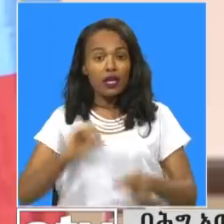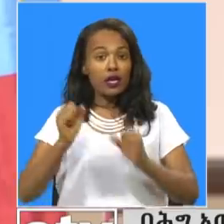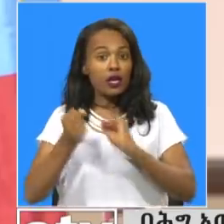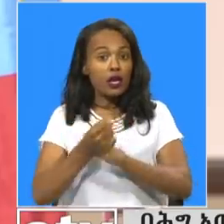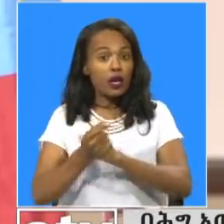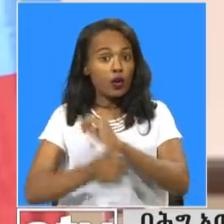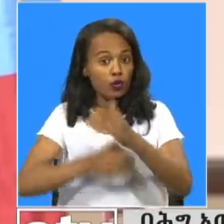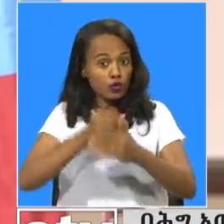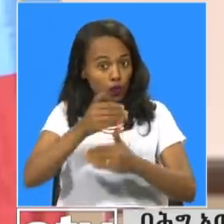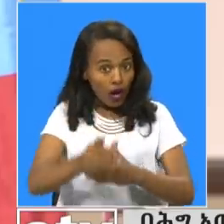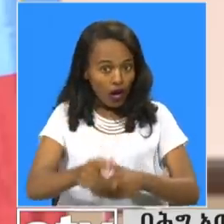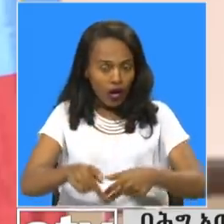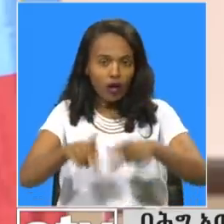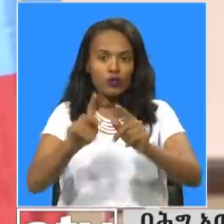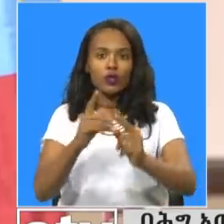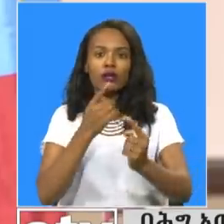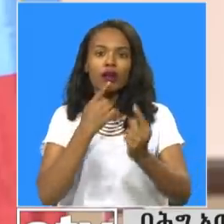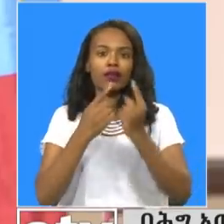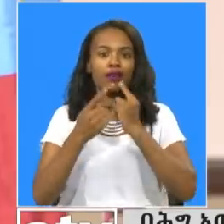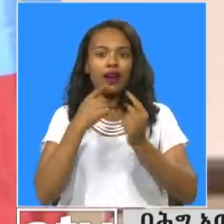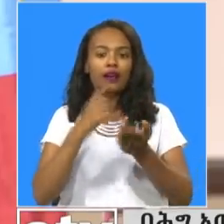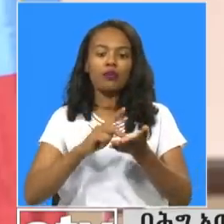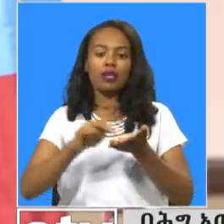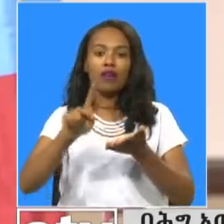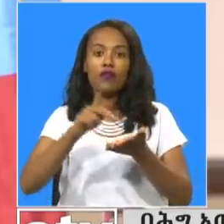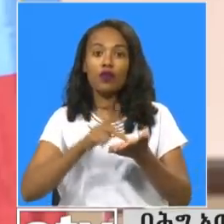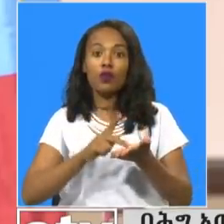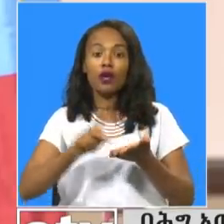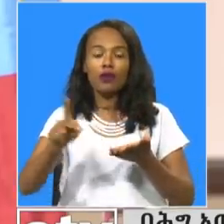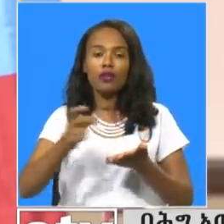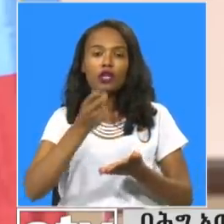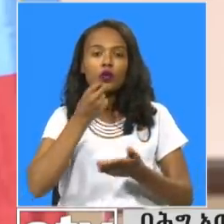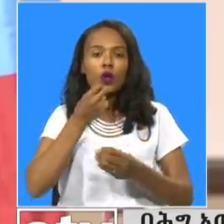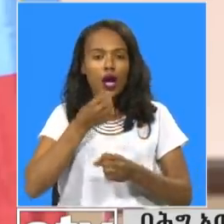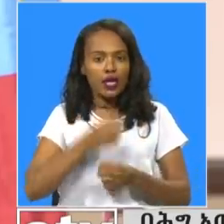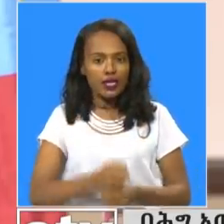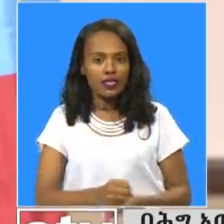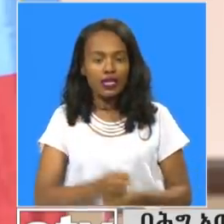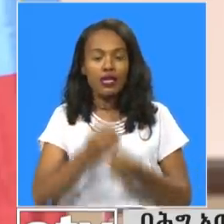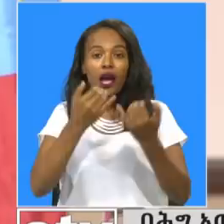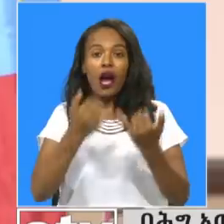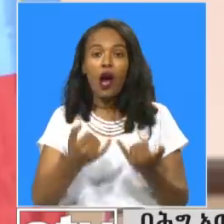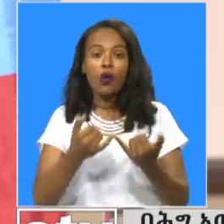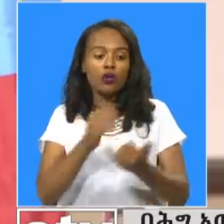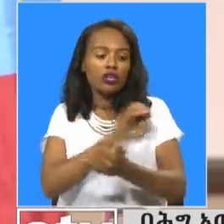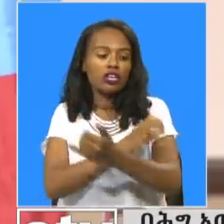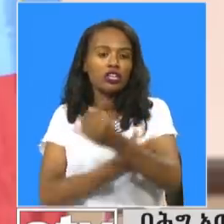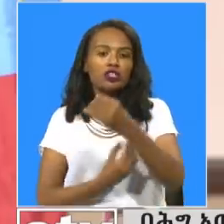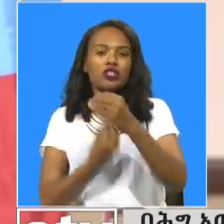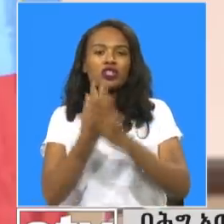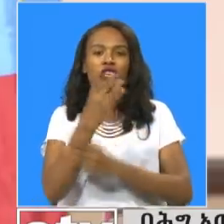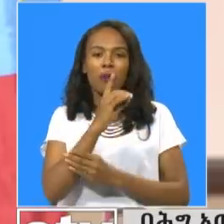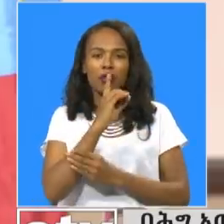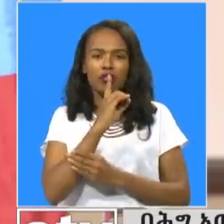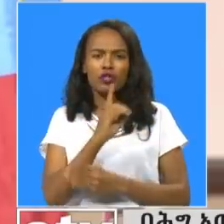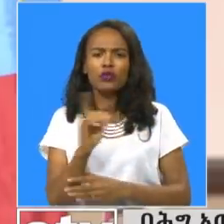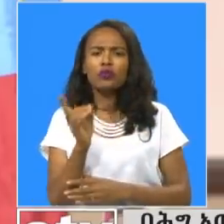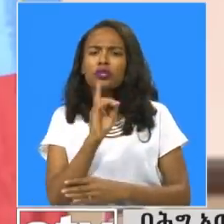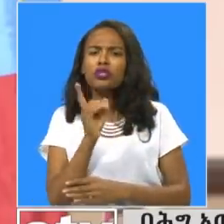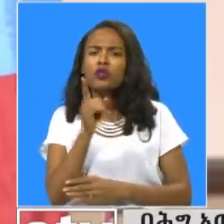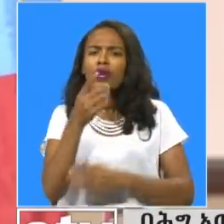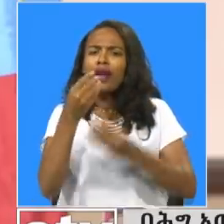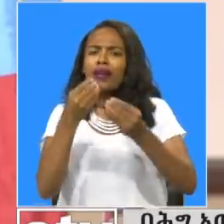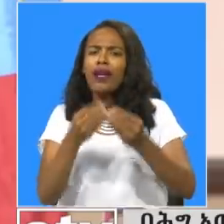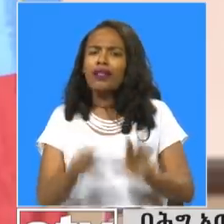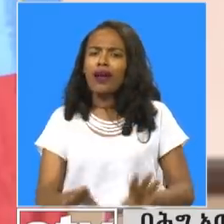ከለውጡ በኋላ ካርስ ወደረጋ ተነጋግረን ሚከፈለውን ከፍለን ውሃ ይዘን አሁን ኢነርጂ ያመነጨ ነው። ምንድነው ያን ያጣ